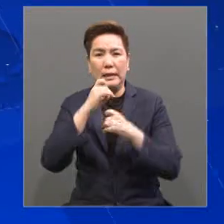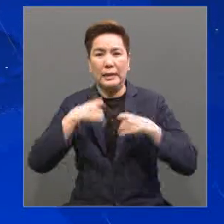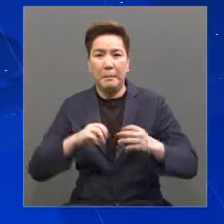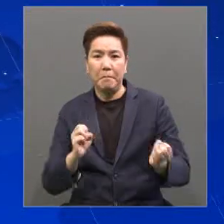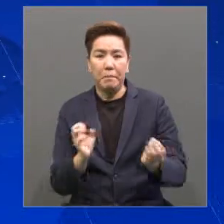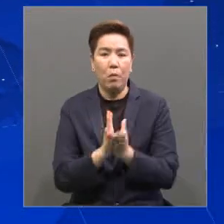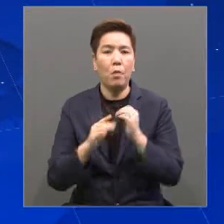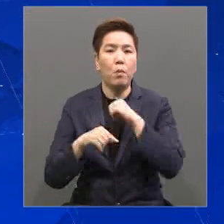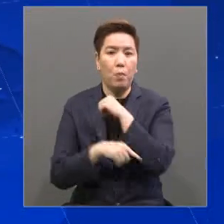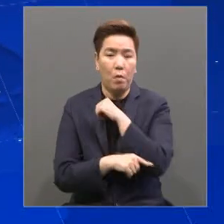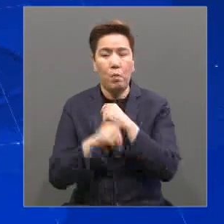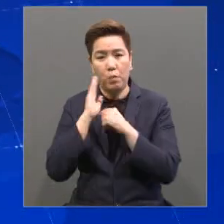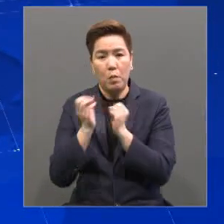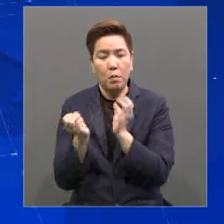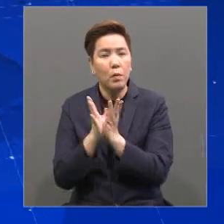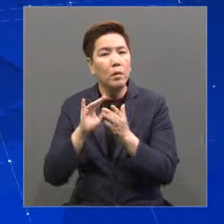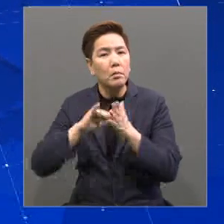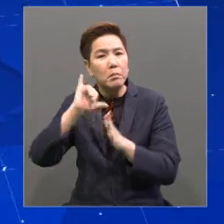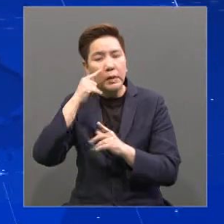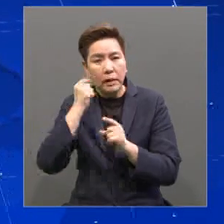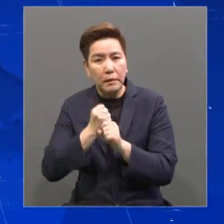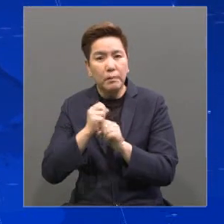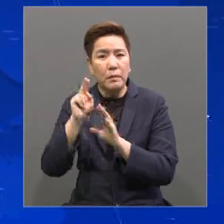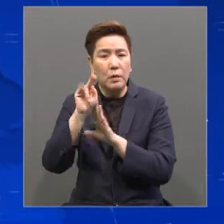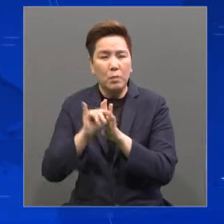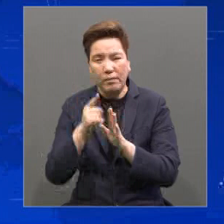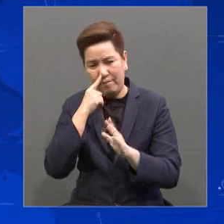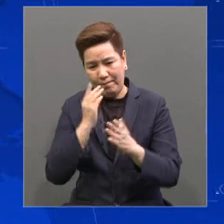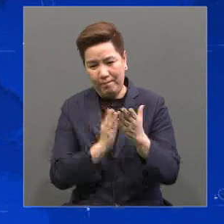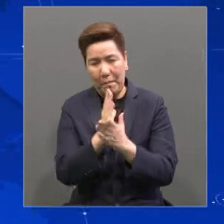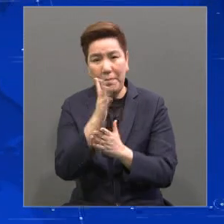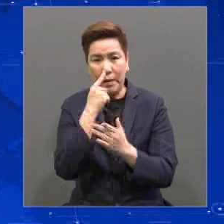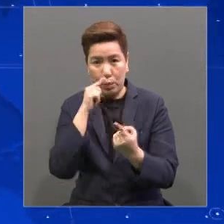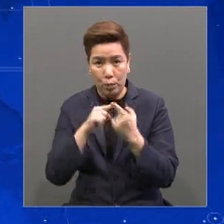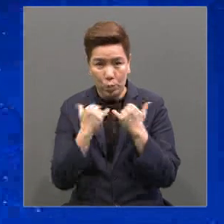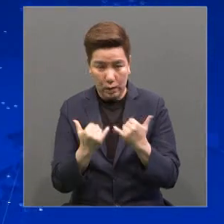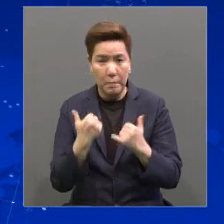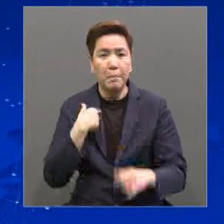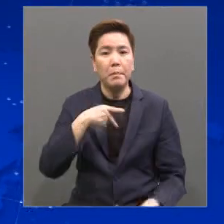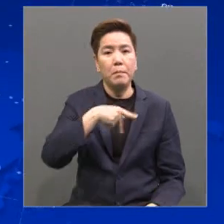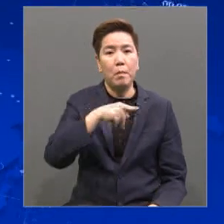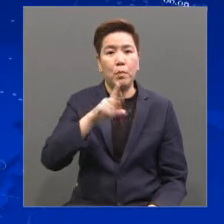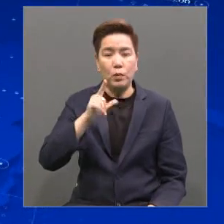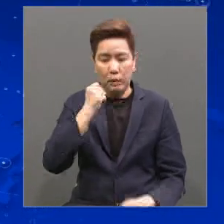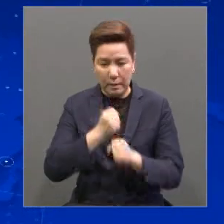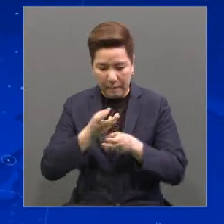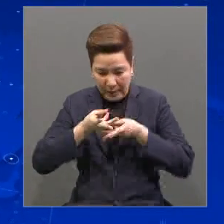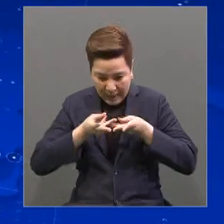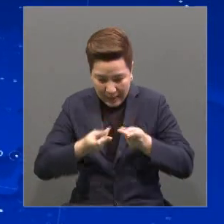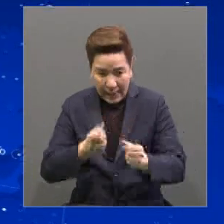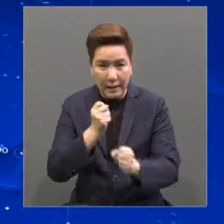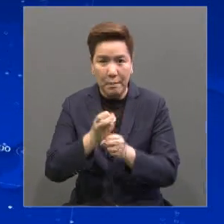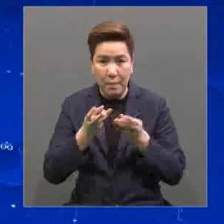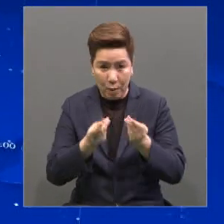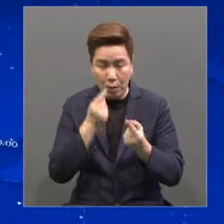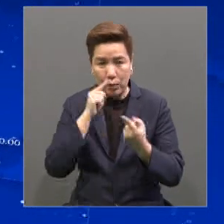เสี่ยงต่อการทุจริตอันอาจจะส่งผลให้การดำเนินนโยบายเนี่ยไม่ประสบผลสำเร็จโดยปปชจะดำเนินการศึกษาให้รวดเร็วค่ะ